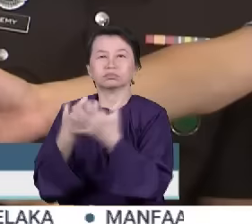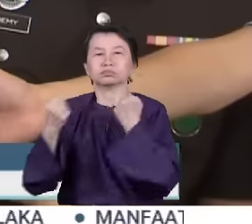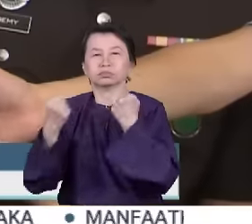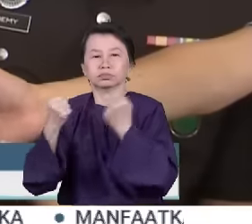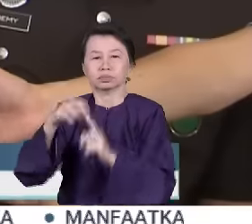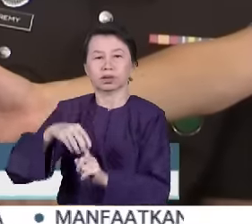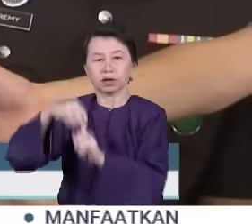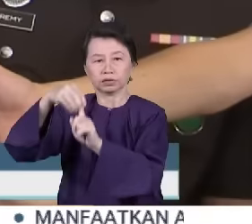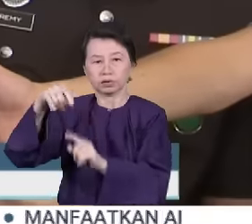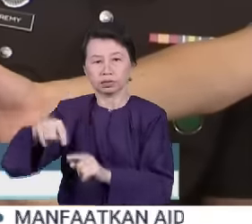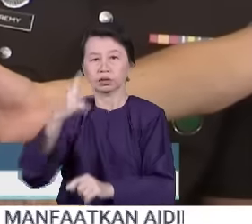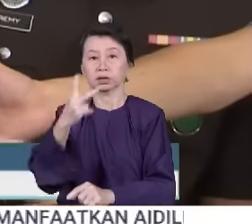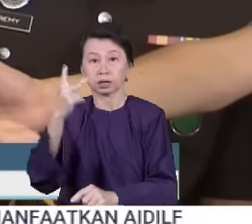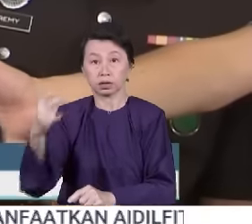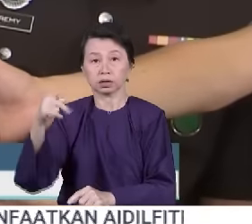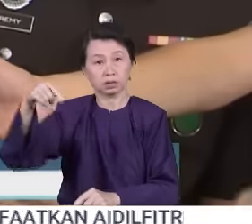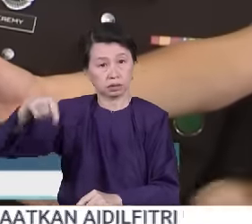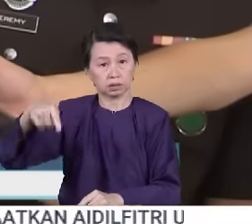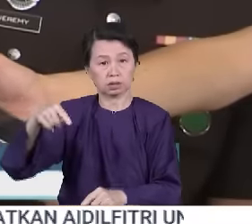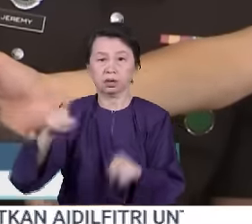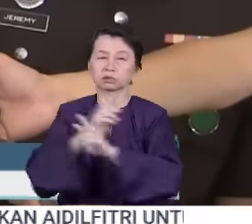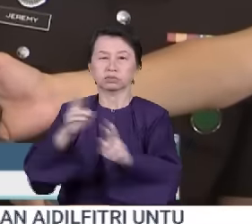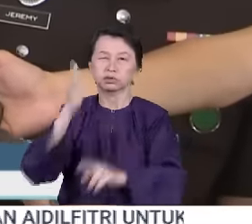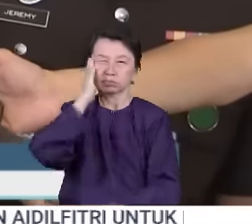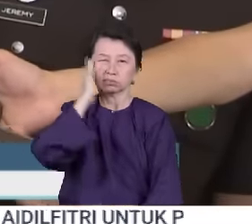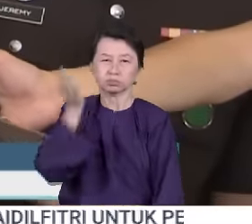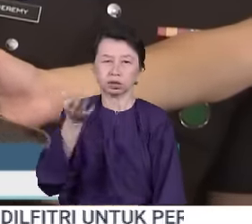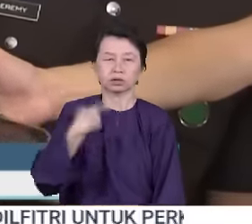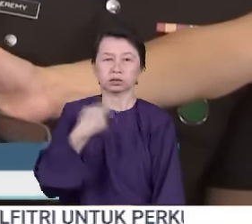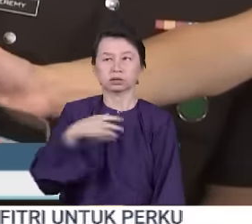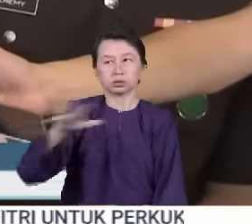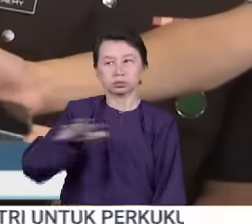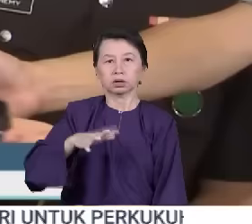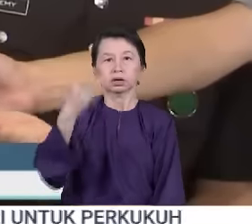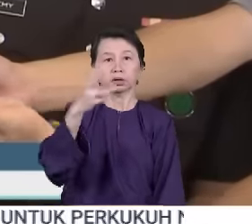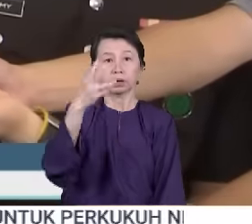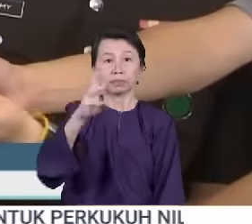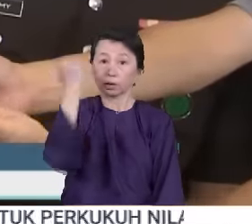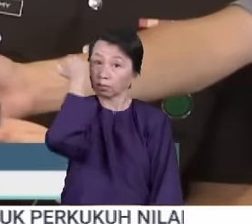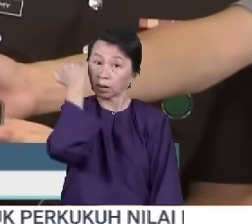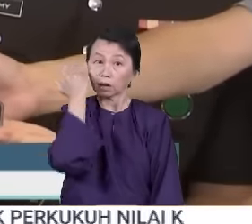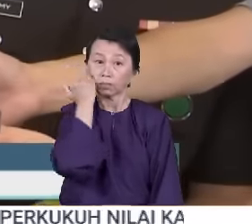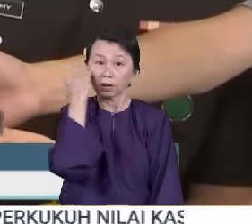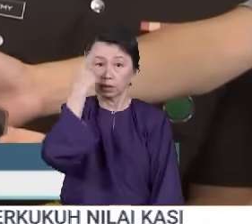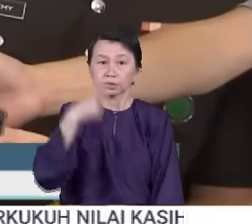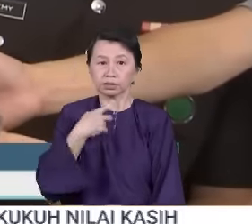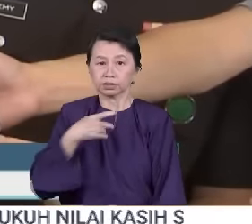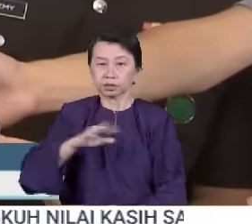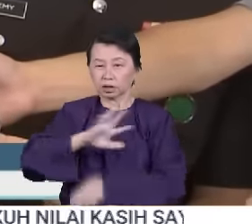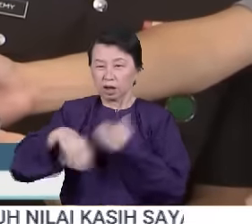penjara Kota Kinabalu ni, seperti sedia maklum kita lebih kurang ada 16 mahkamah untuk kita